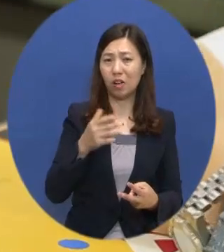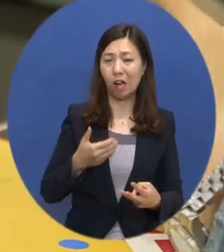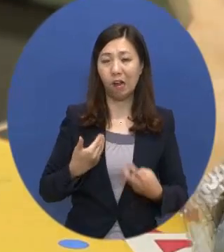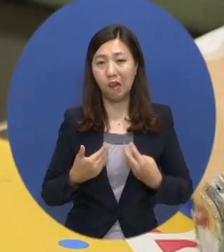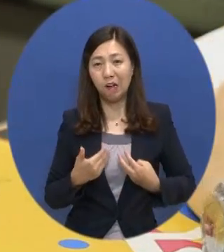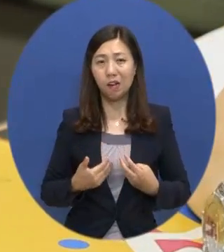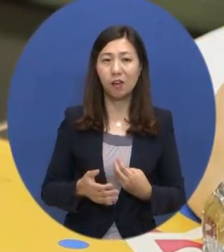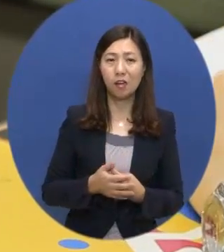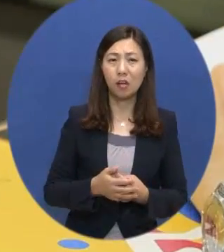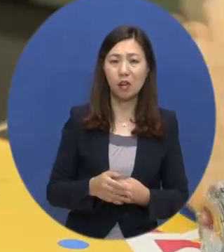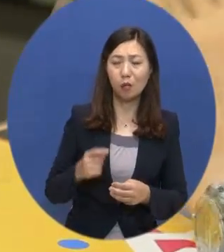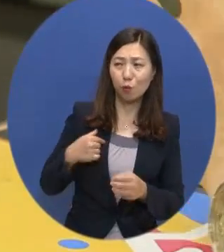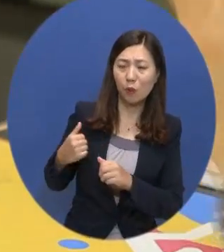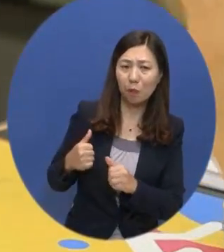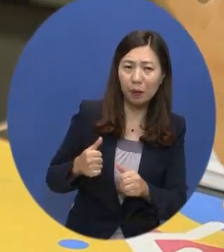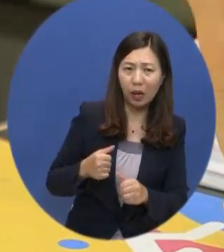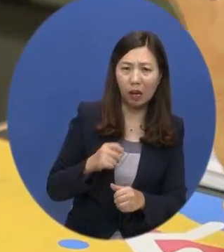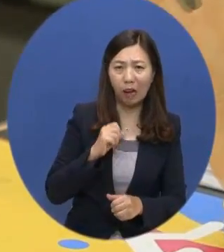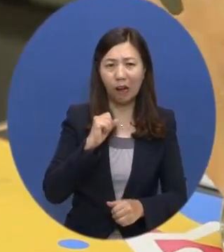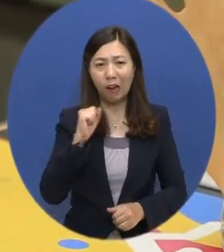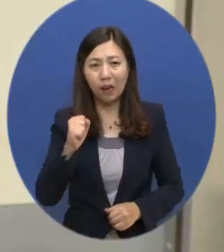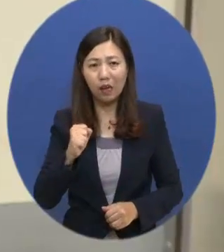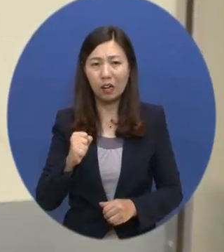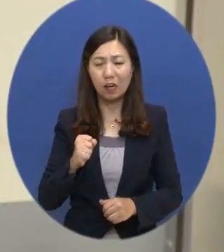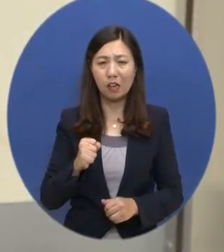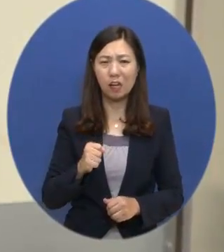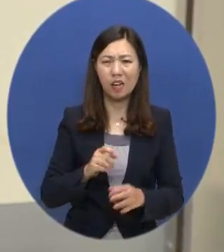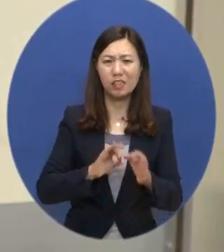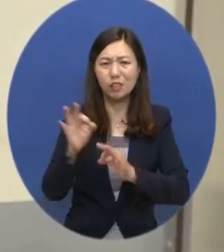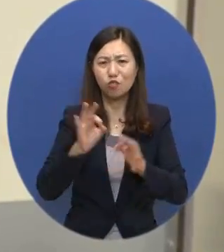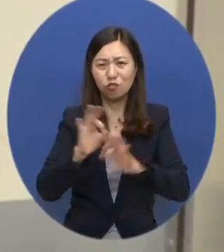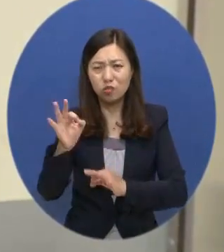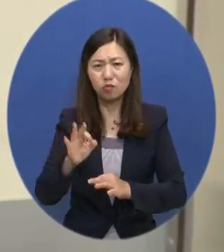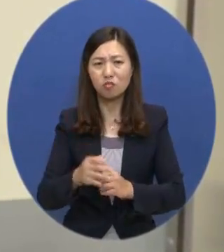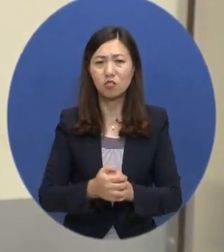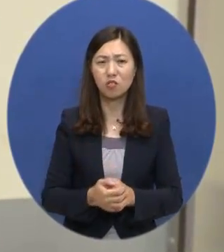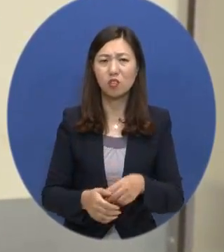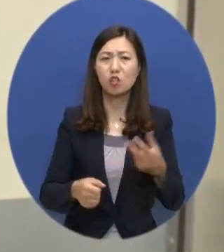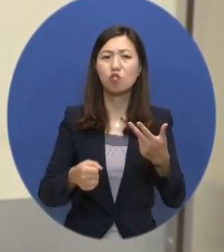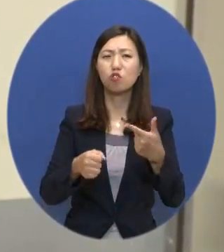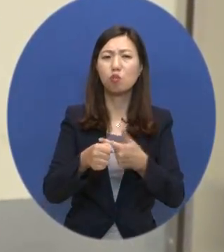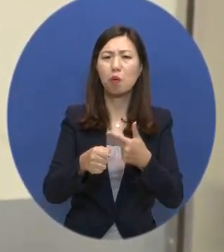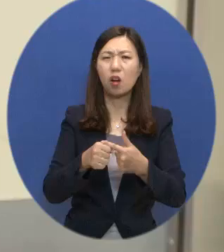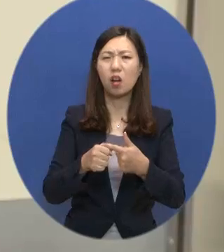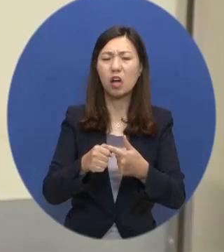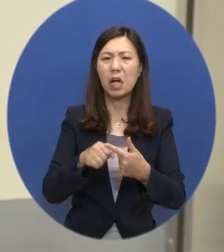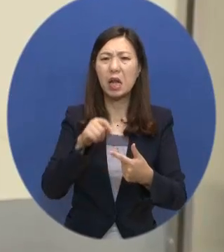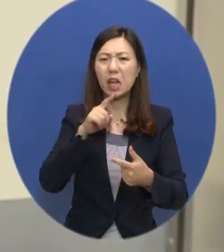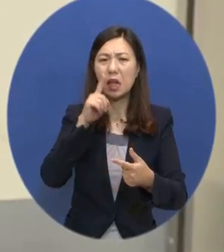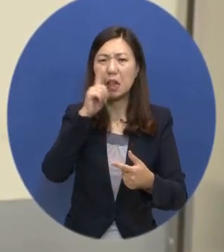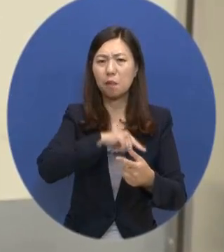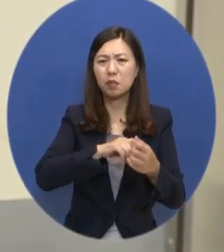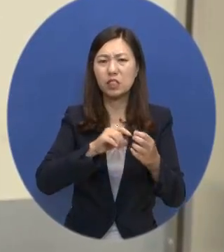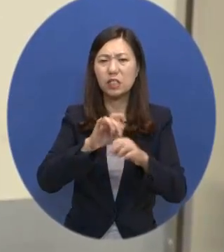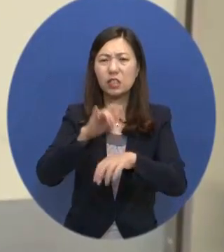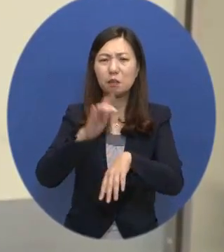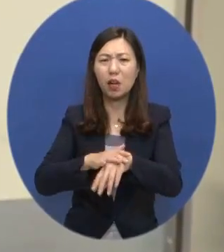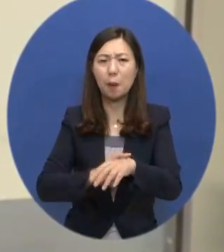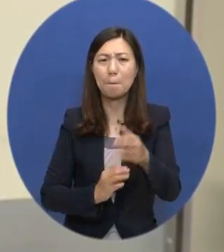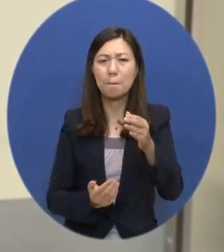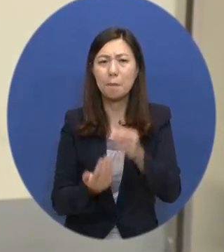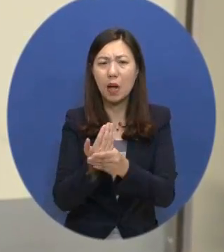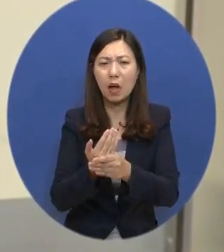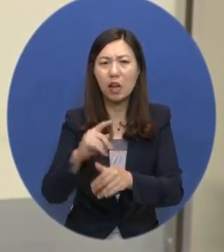4. 쫓긴다. 말린다. 5. 에러가 는다. 6. 나쁜 습관이 나온다. 자동화 안 된